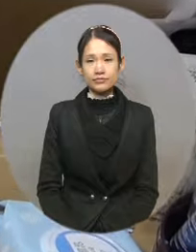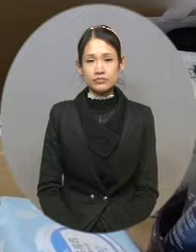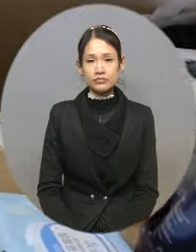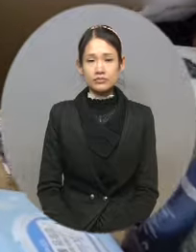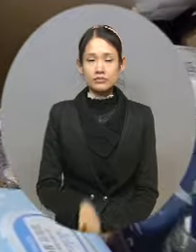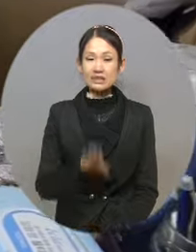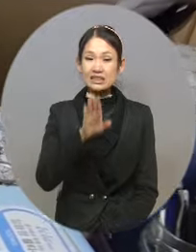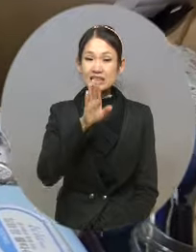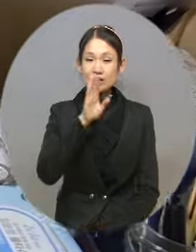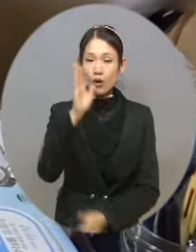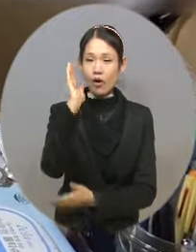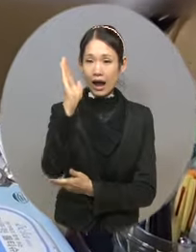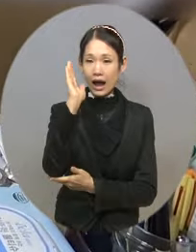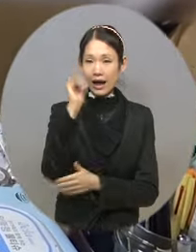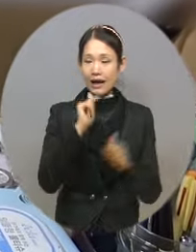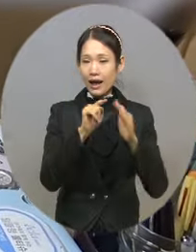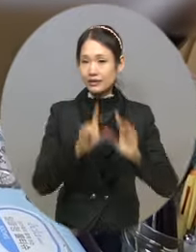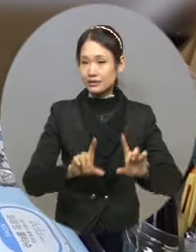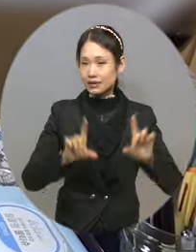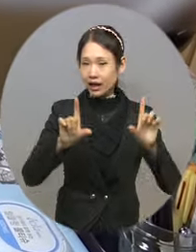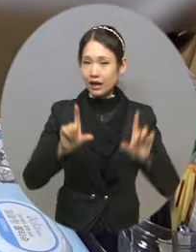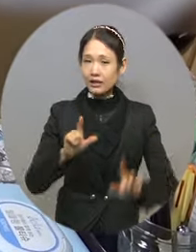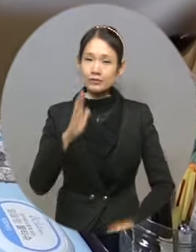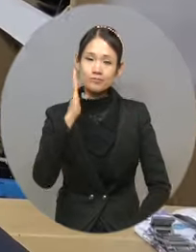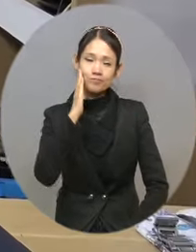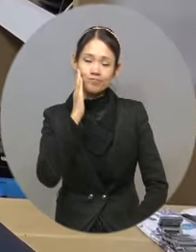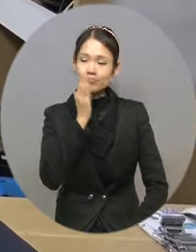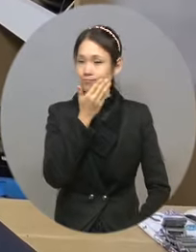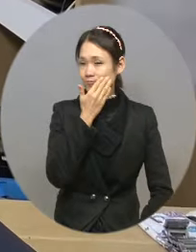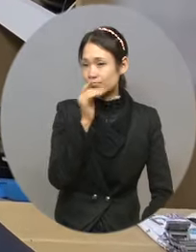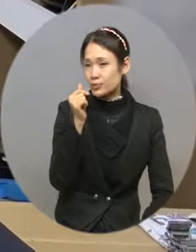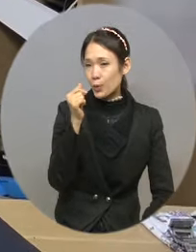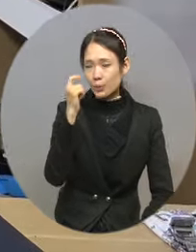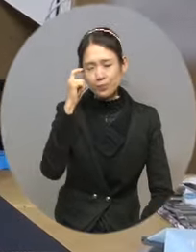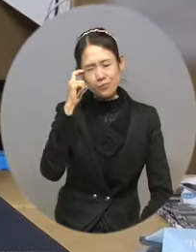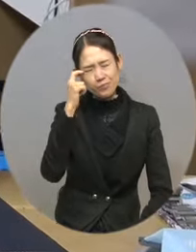진짜로 강의를 하는 날은 메이크업을 조금 신경을 씁니다.